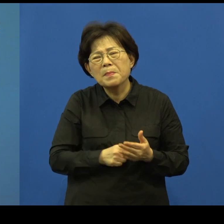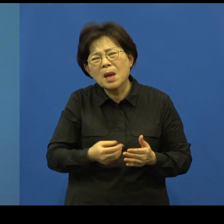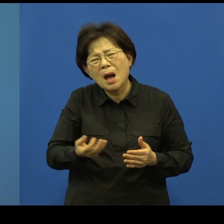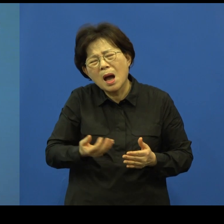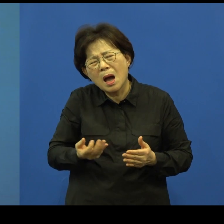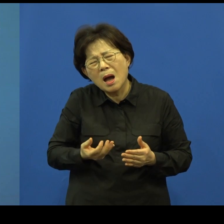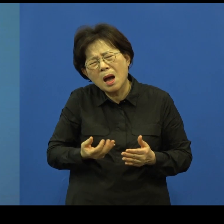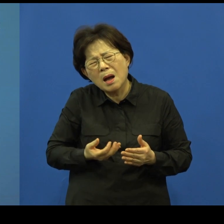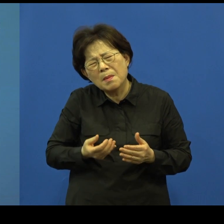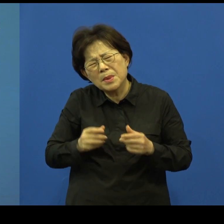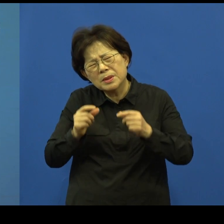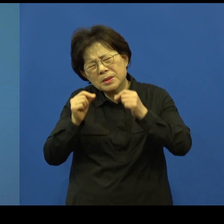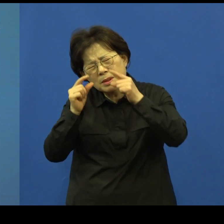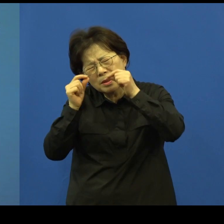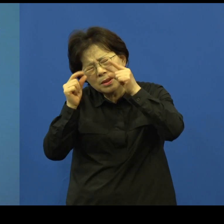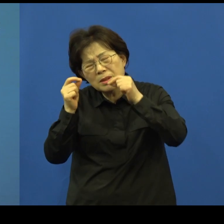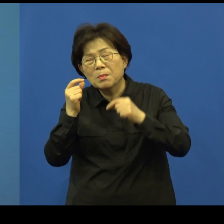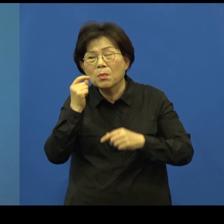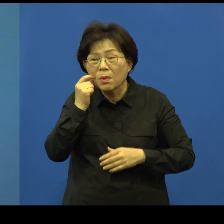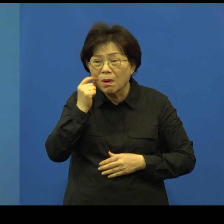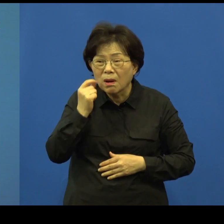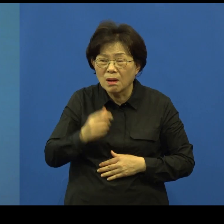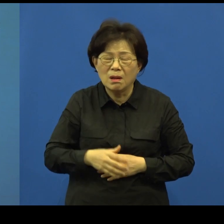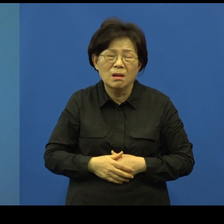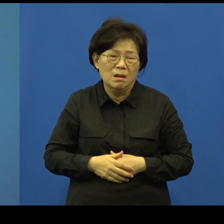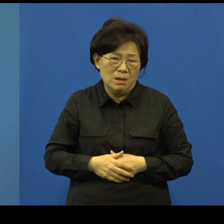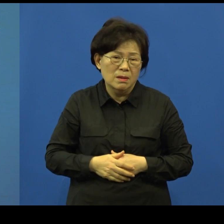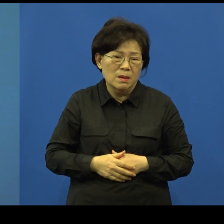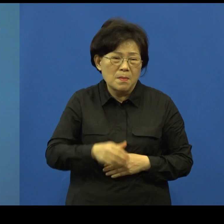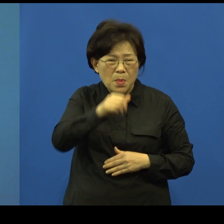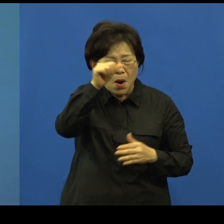박히잖아요. 일평생 안 빠져요. 일평생.